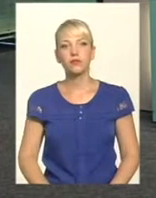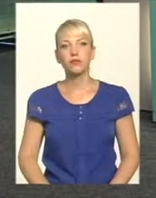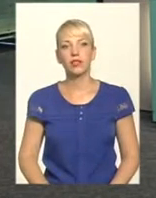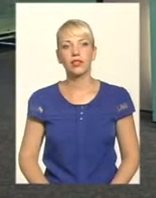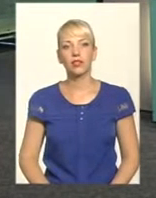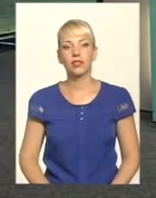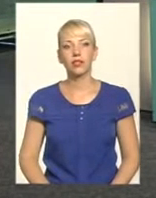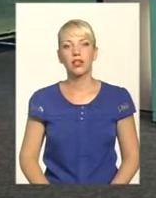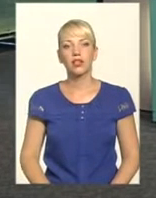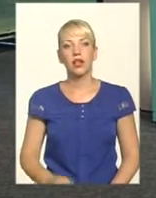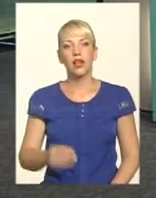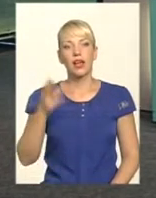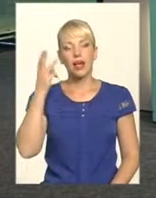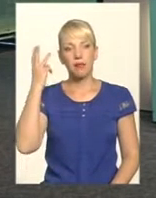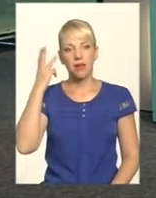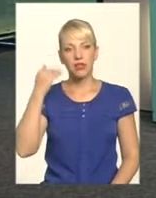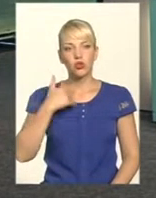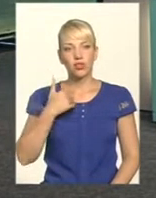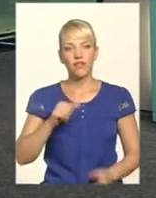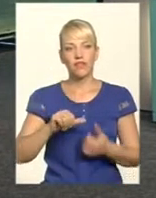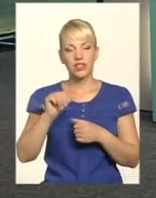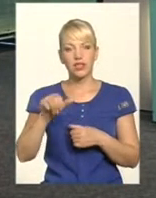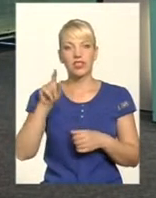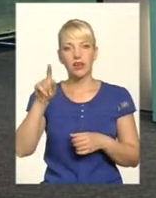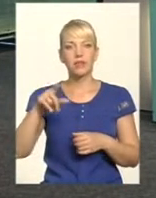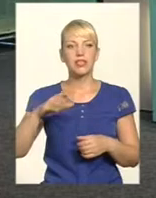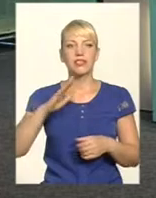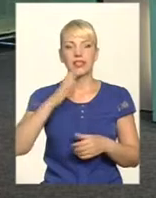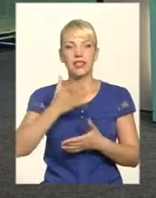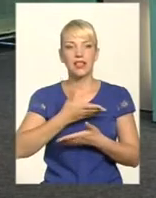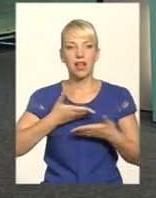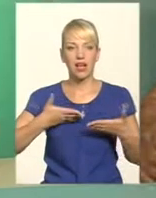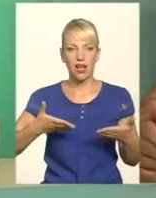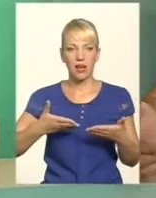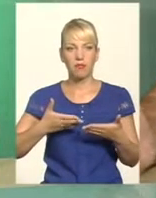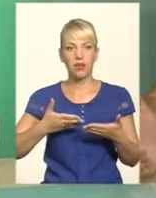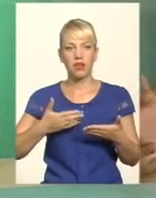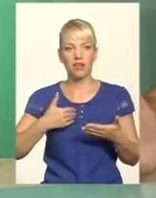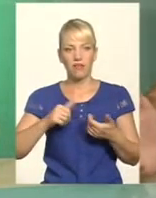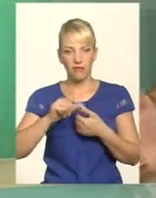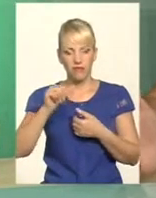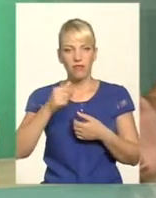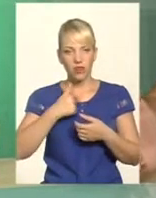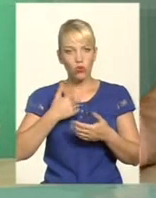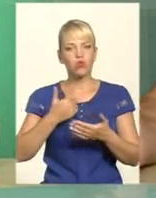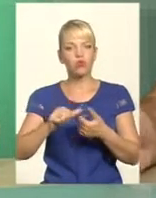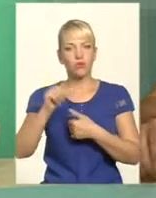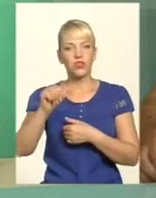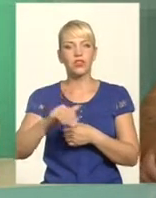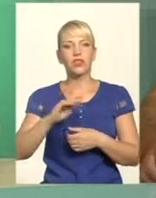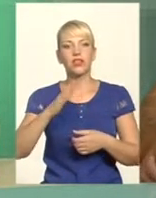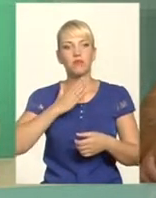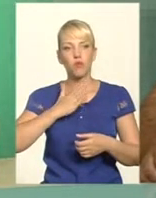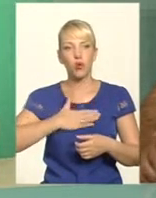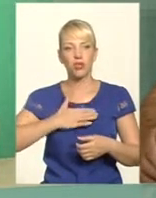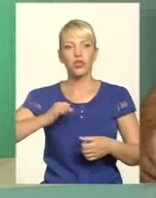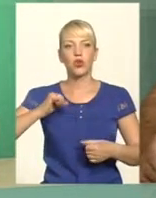Хмельниччину виділити, тому що там з нами служать зі всієї України люди, але Хмельниччину хочуть виділити, тому що навіть ті мої товариші, мої